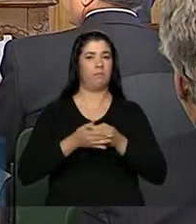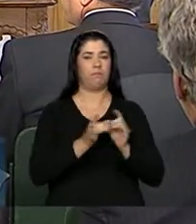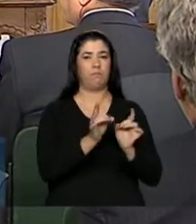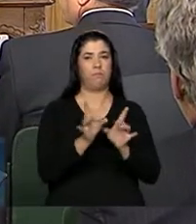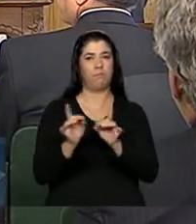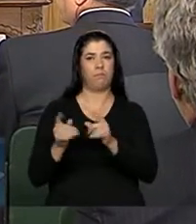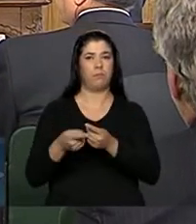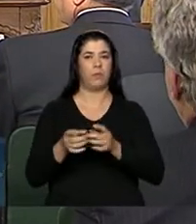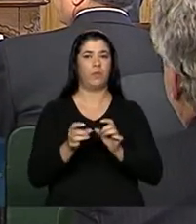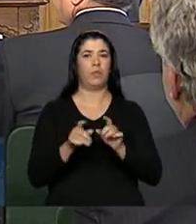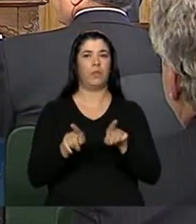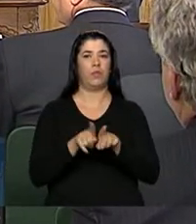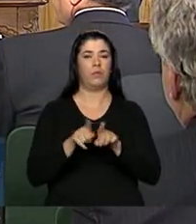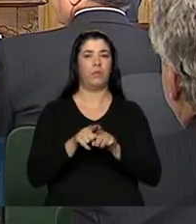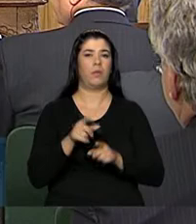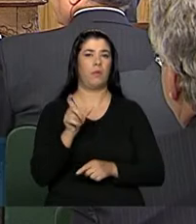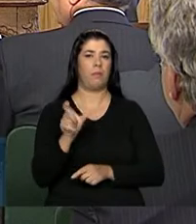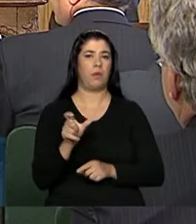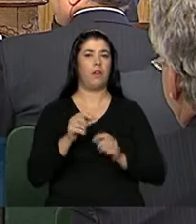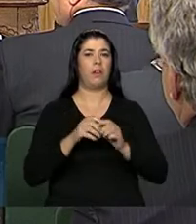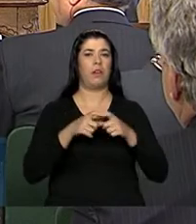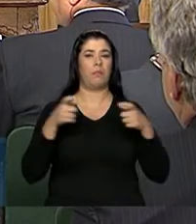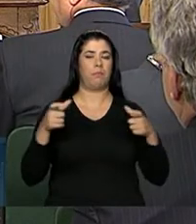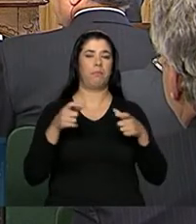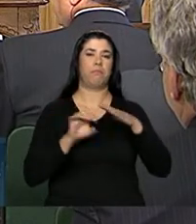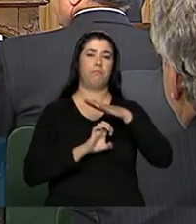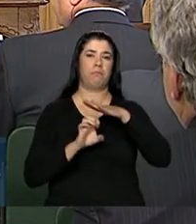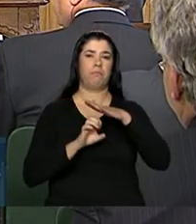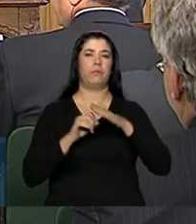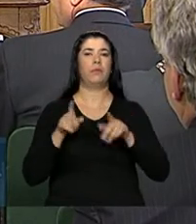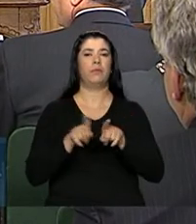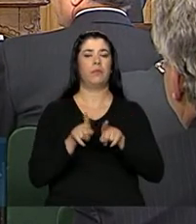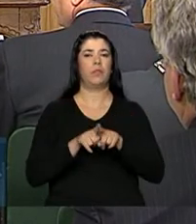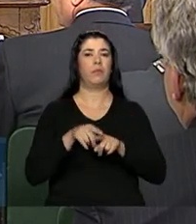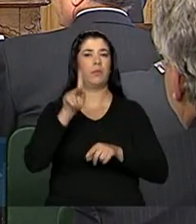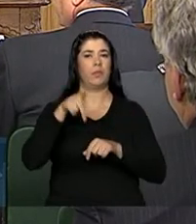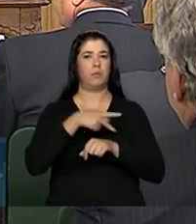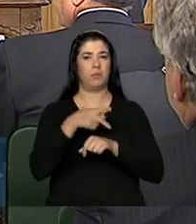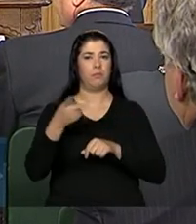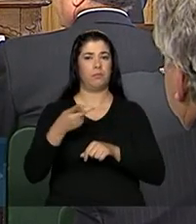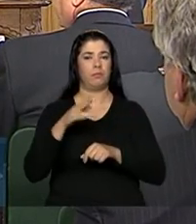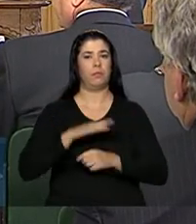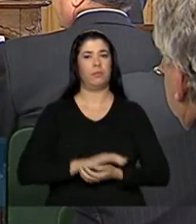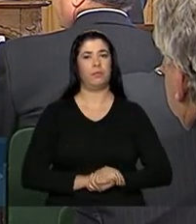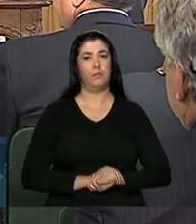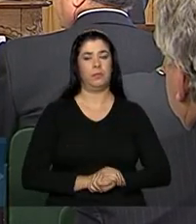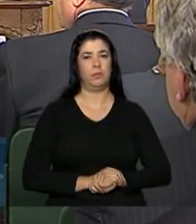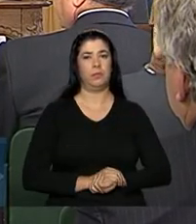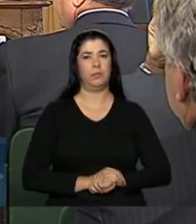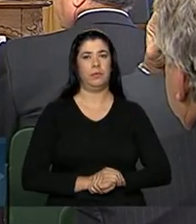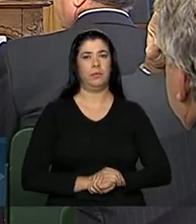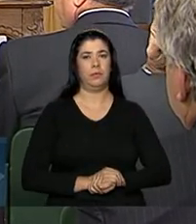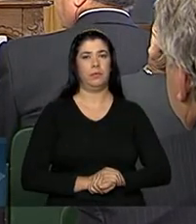investimento entre pequenas e médias empresas no Brasil e na Coreia. 다음으로